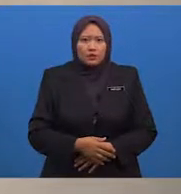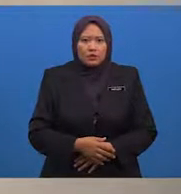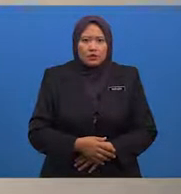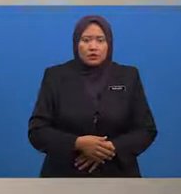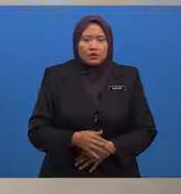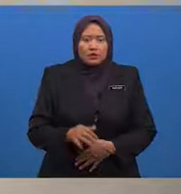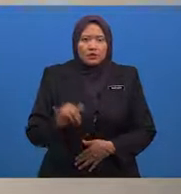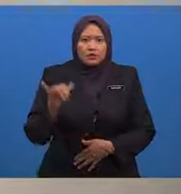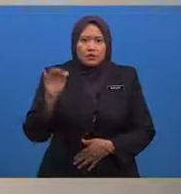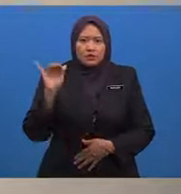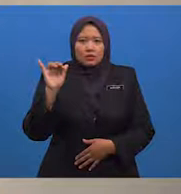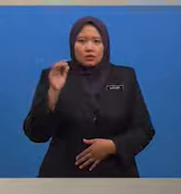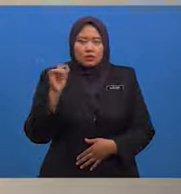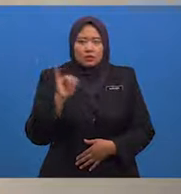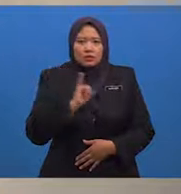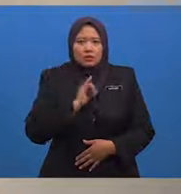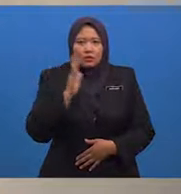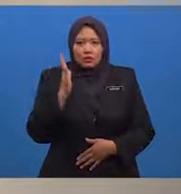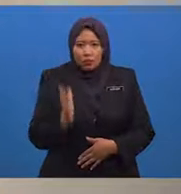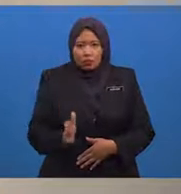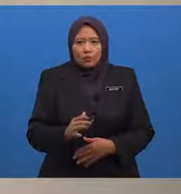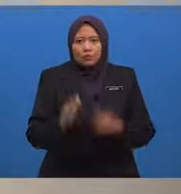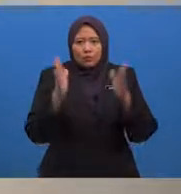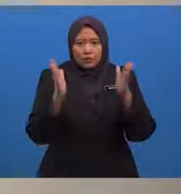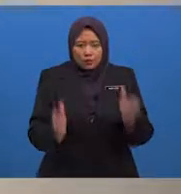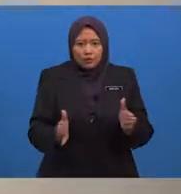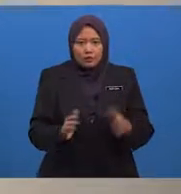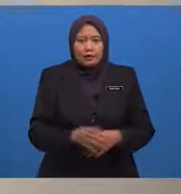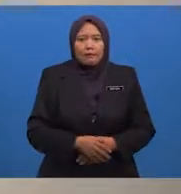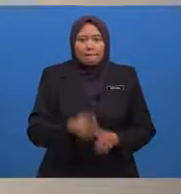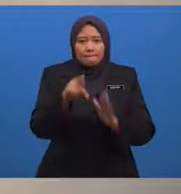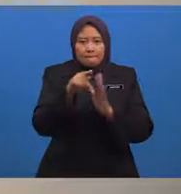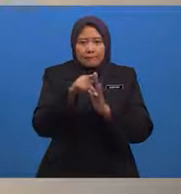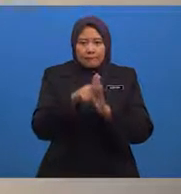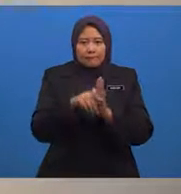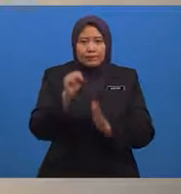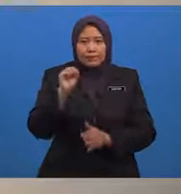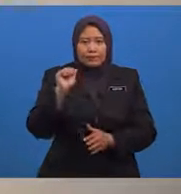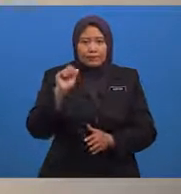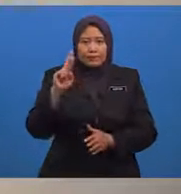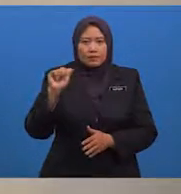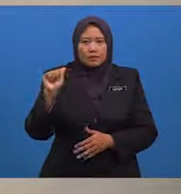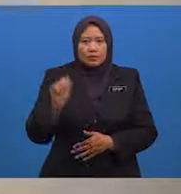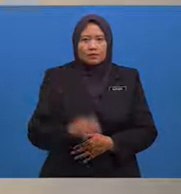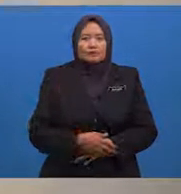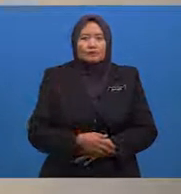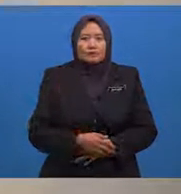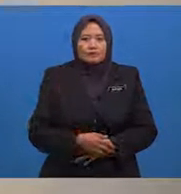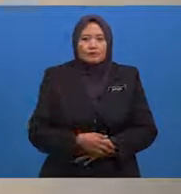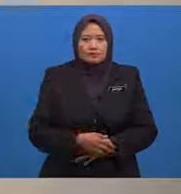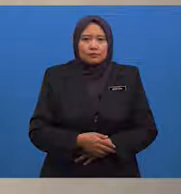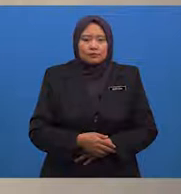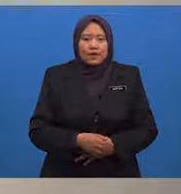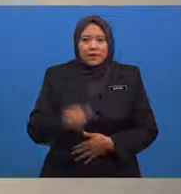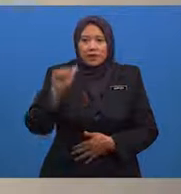Lantaran kesempitan hidup itu, Yati yang belajar di Sekolah Menengah Sri Setia Melaka